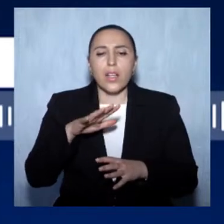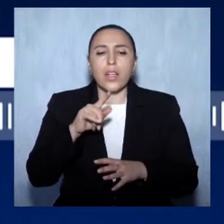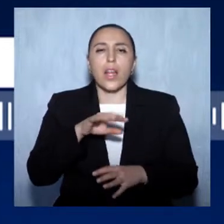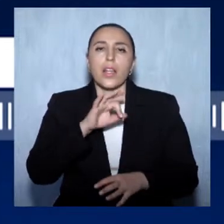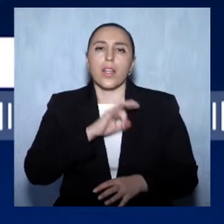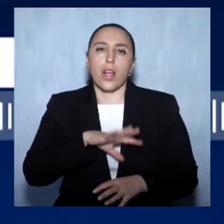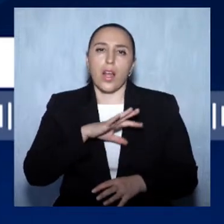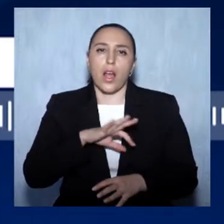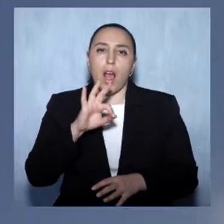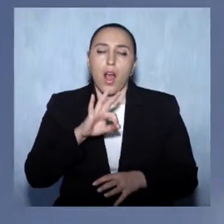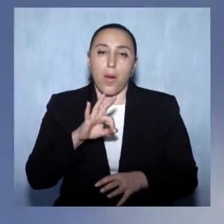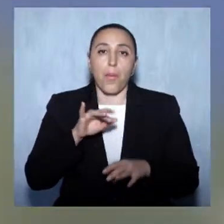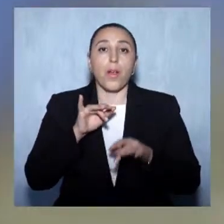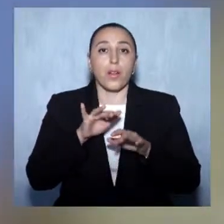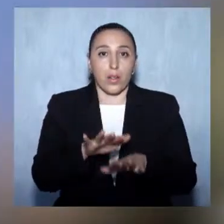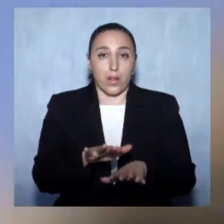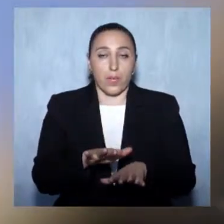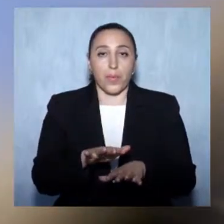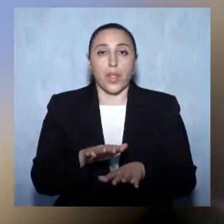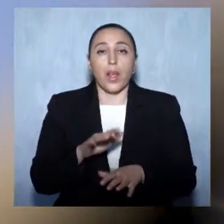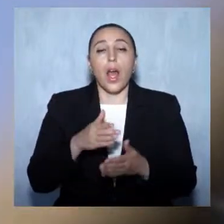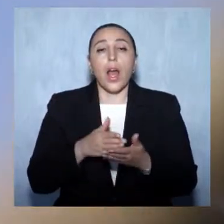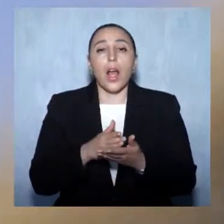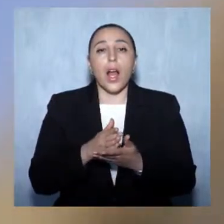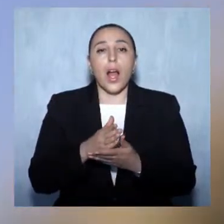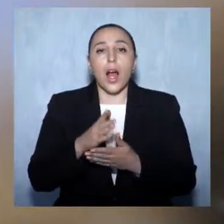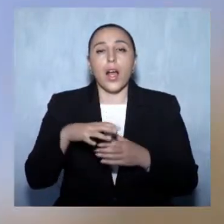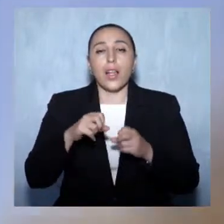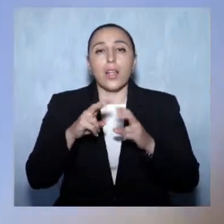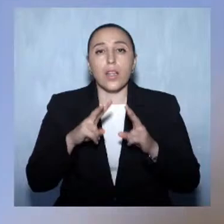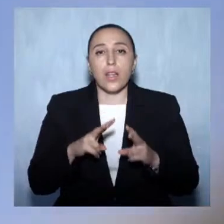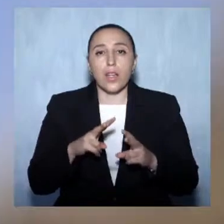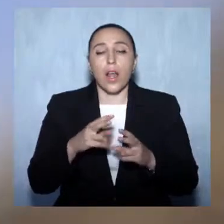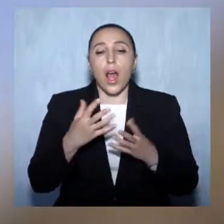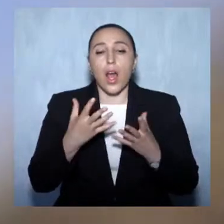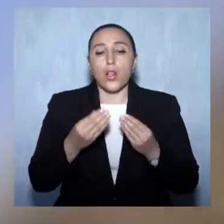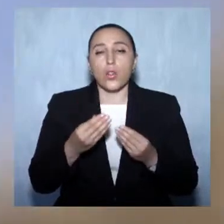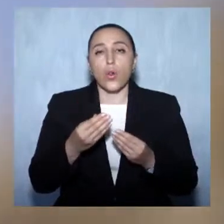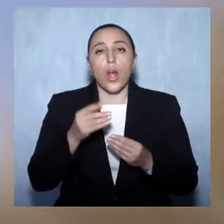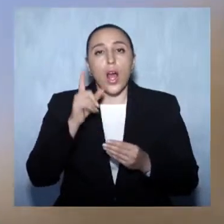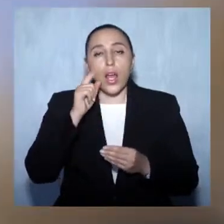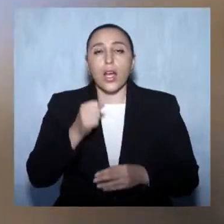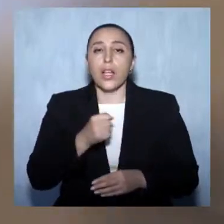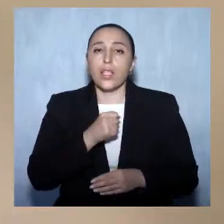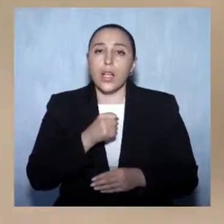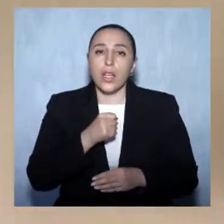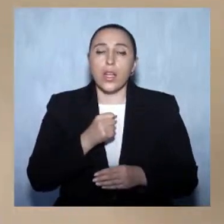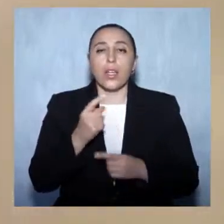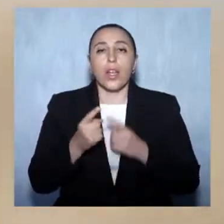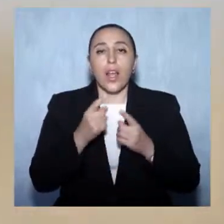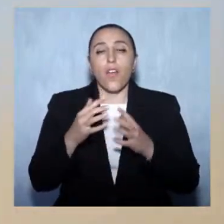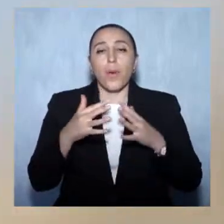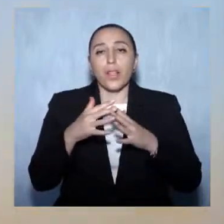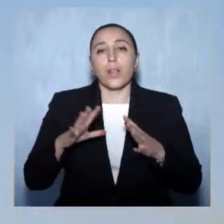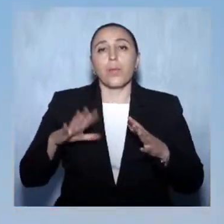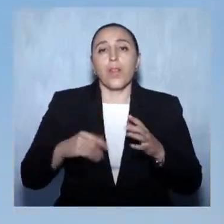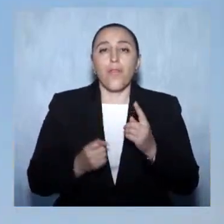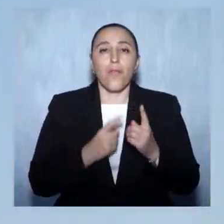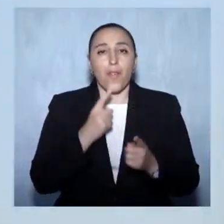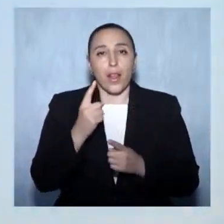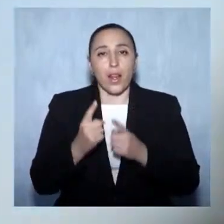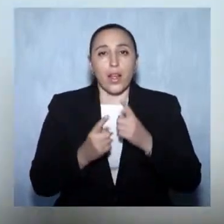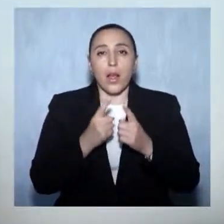շահերի տրամադրության տակ։ Քաղաքական մեկնաբանի խոսքով այսօր հայկական զինուժի արդիականացման եւ հետ պատերազմյան